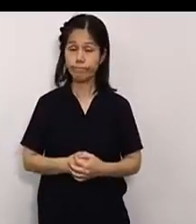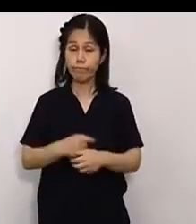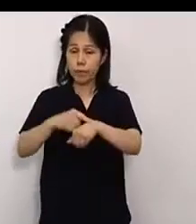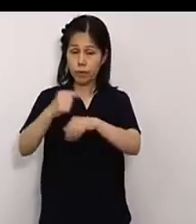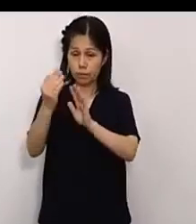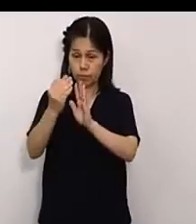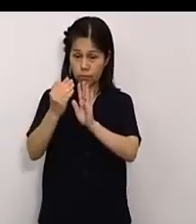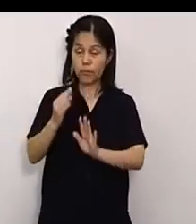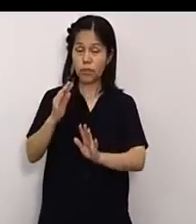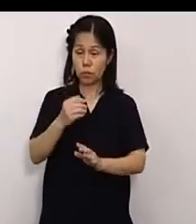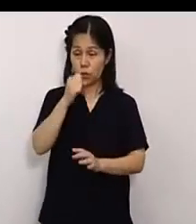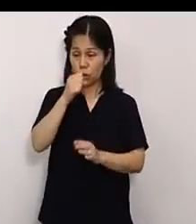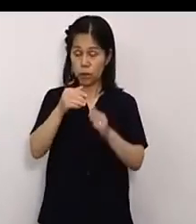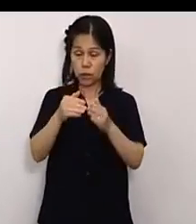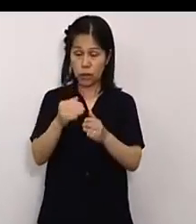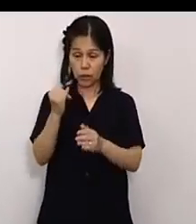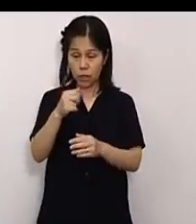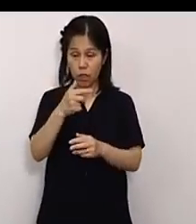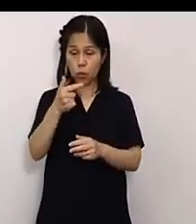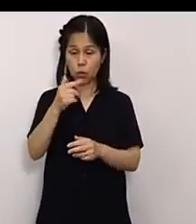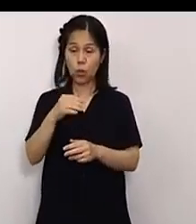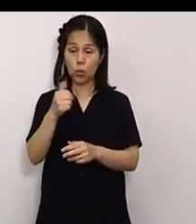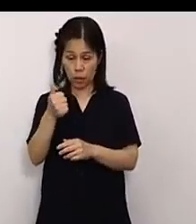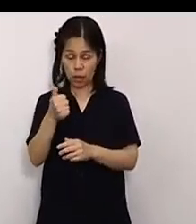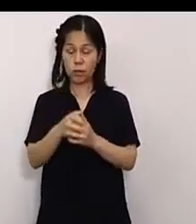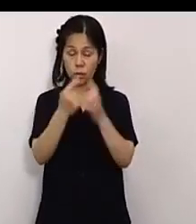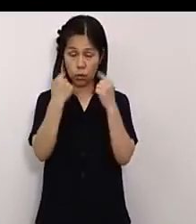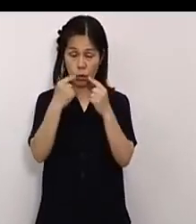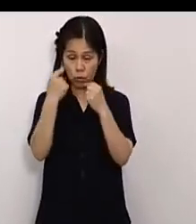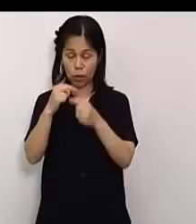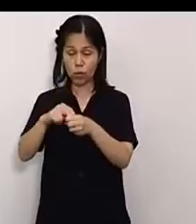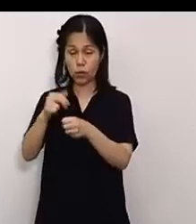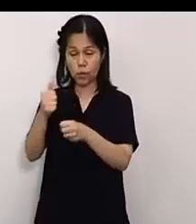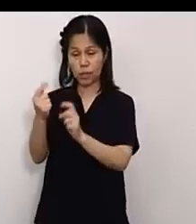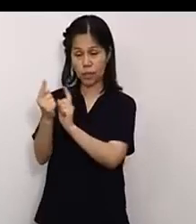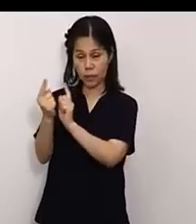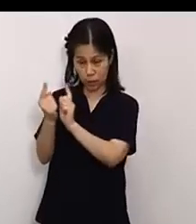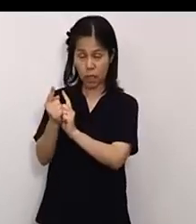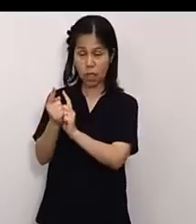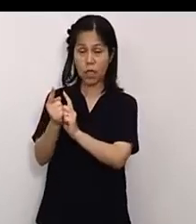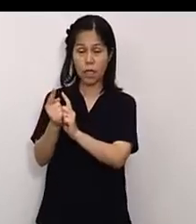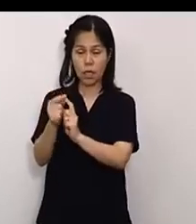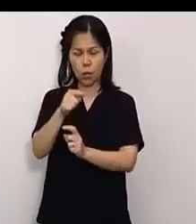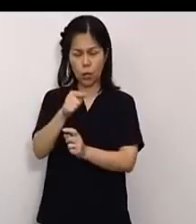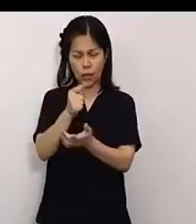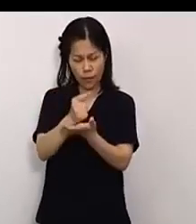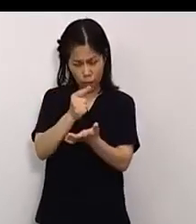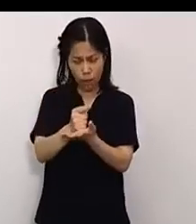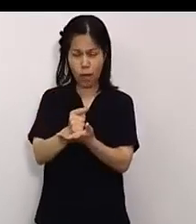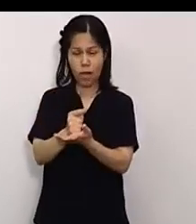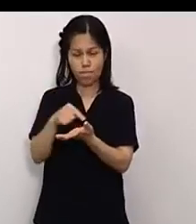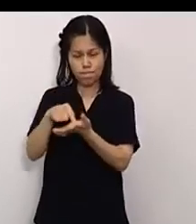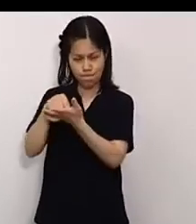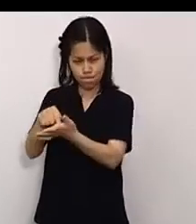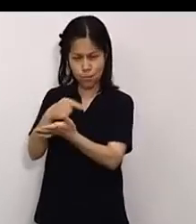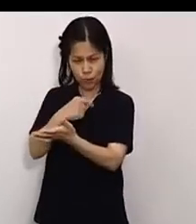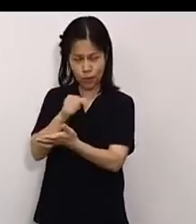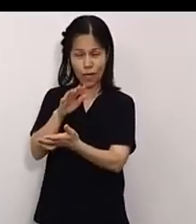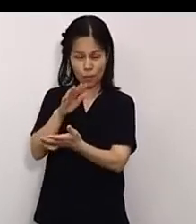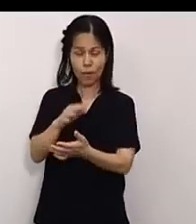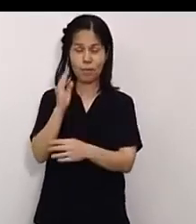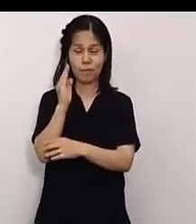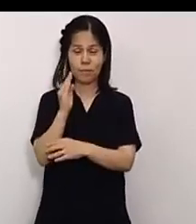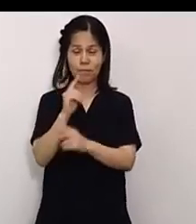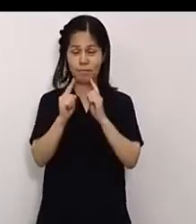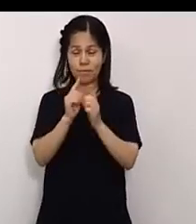たんですけども、吉崎さん、六郷さん、それぞれにですね、ぜひ宇都宮さんに、これだけはっていう、メッセージをいただければと思います。吉崎さ